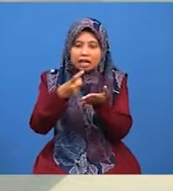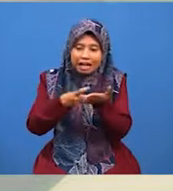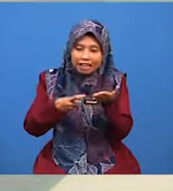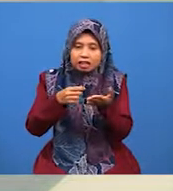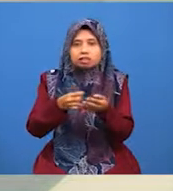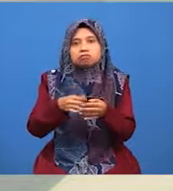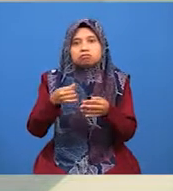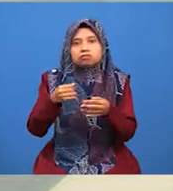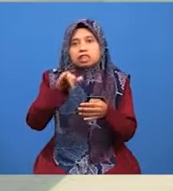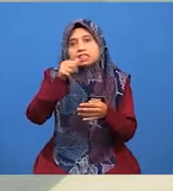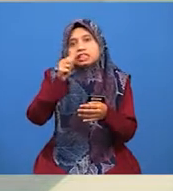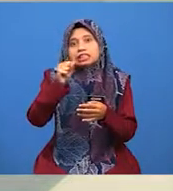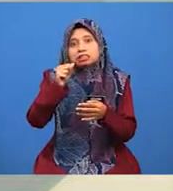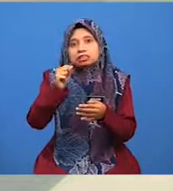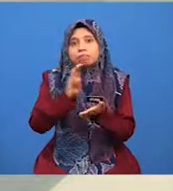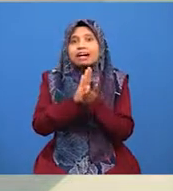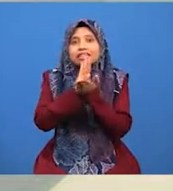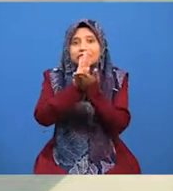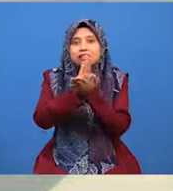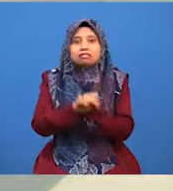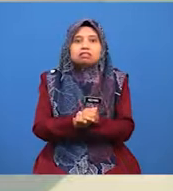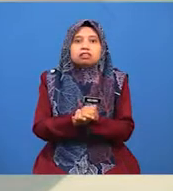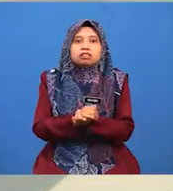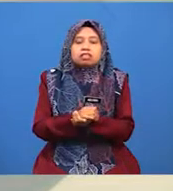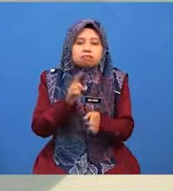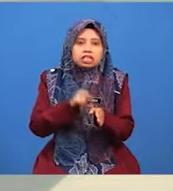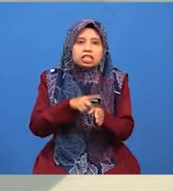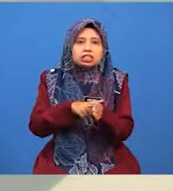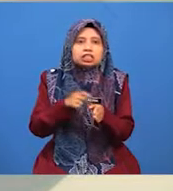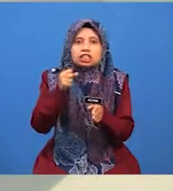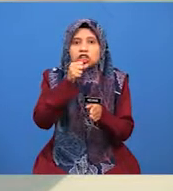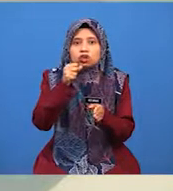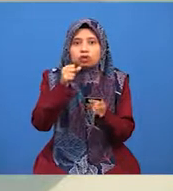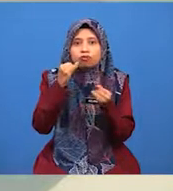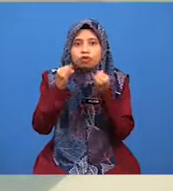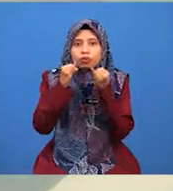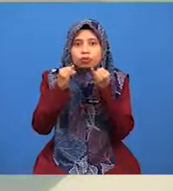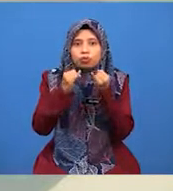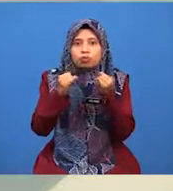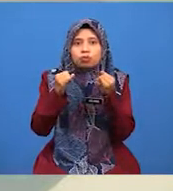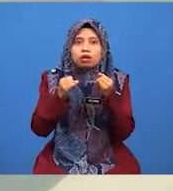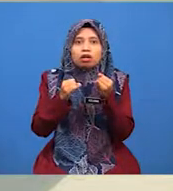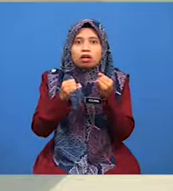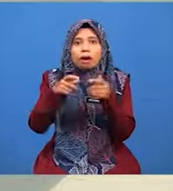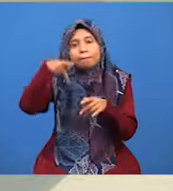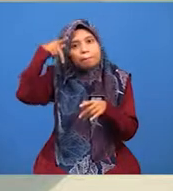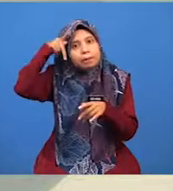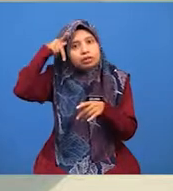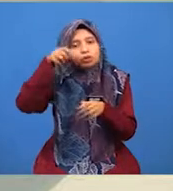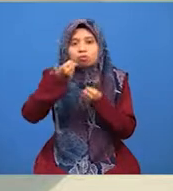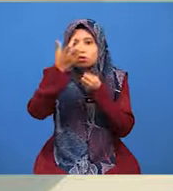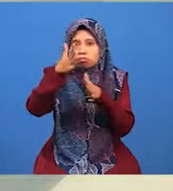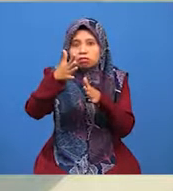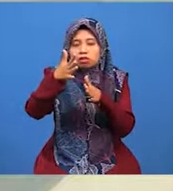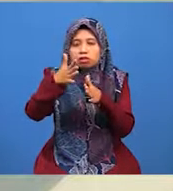jasa. Semasa disoal oleh wartawan, Parjo mengatakan bahawa